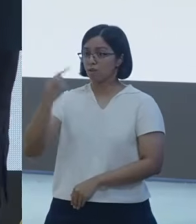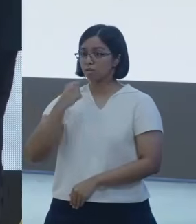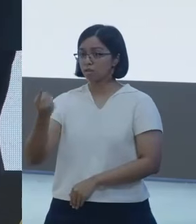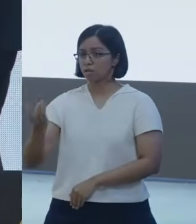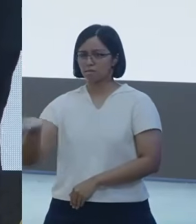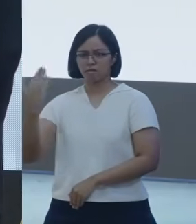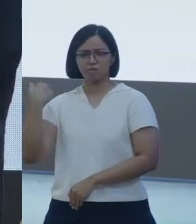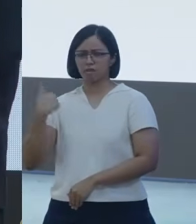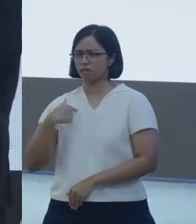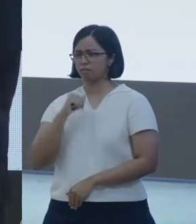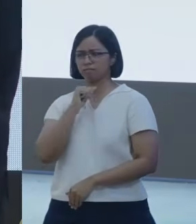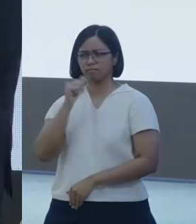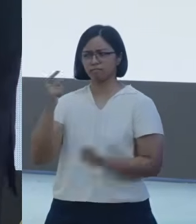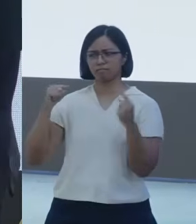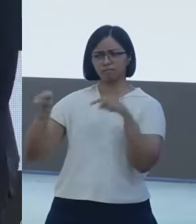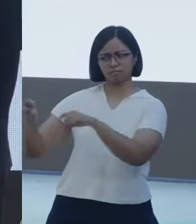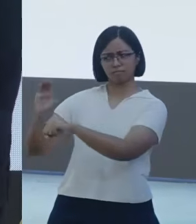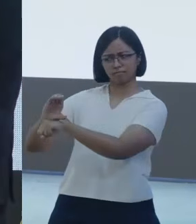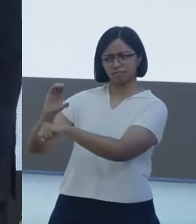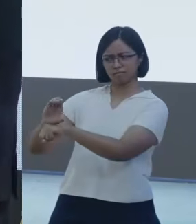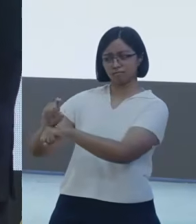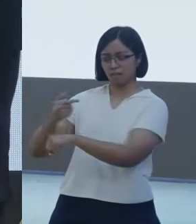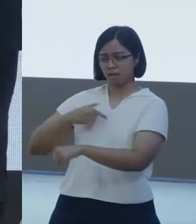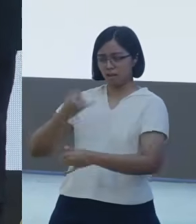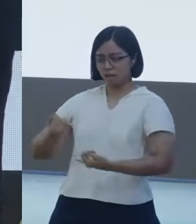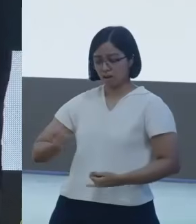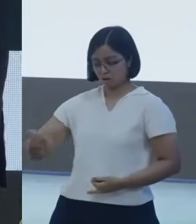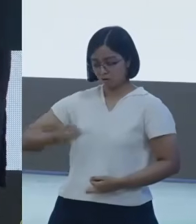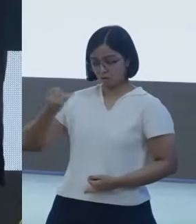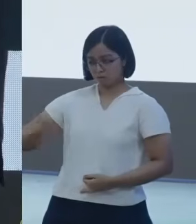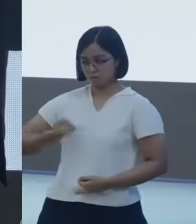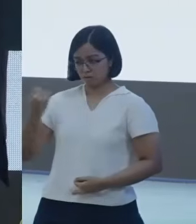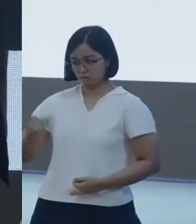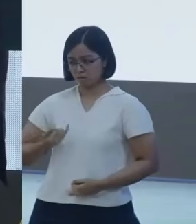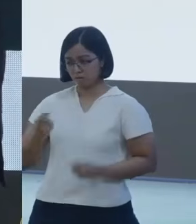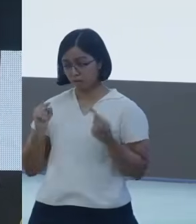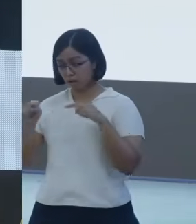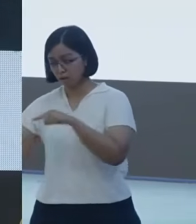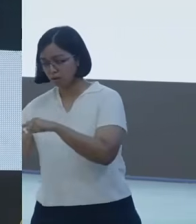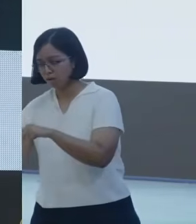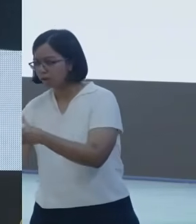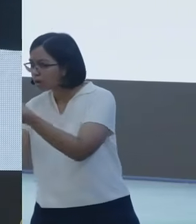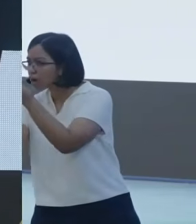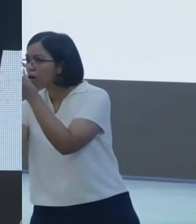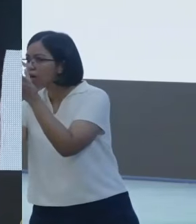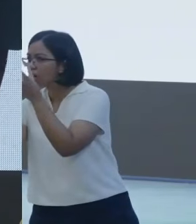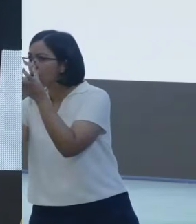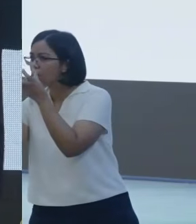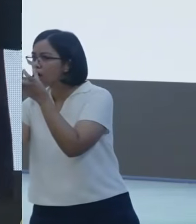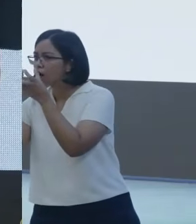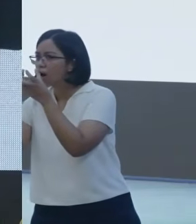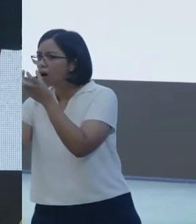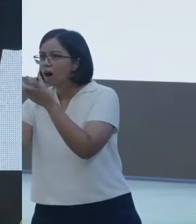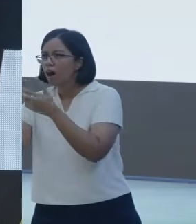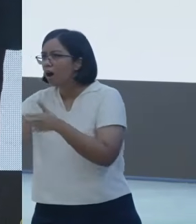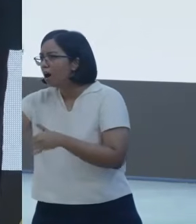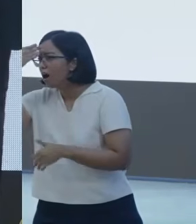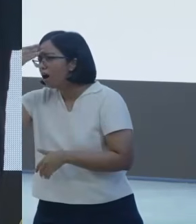ko, niyaya ko, tapos napilitan ako, sumama ako, nakarinig ako, at hindi ko maintindihan, ako'y